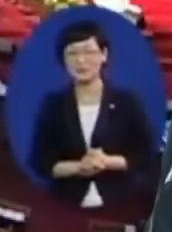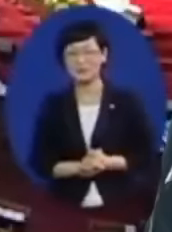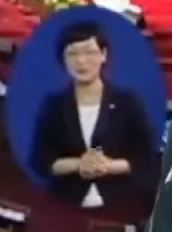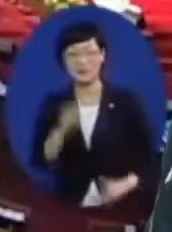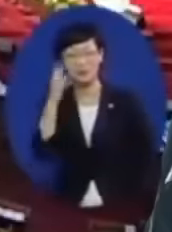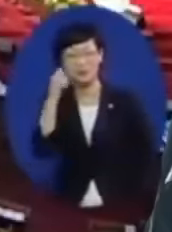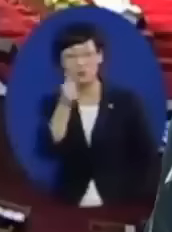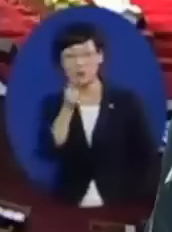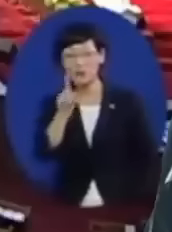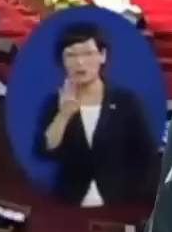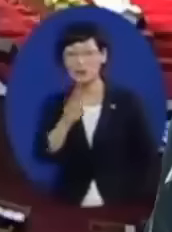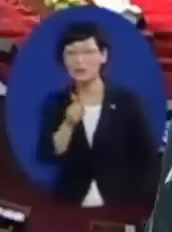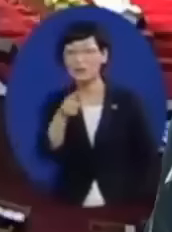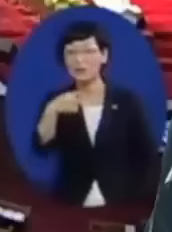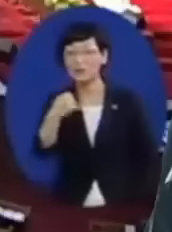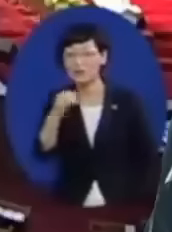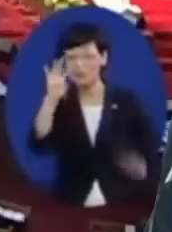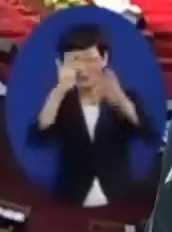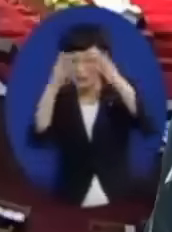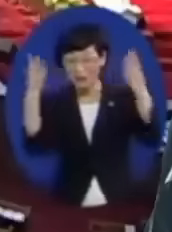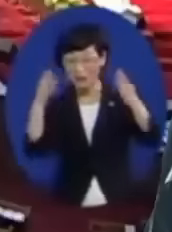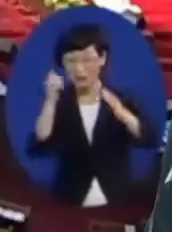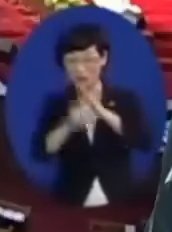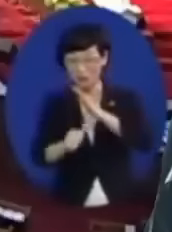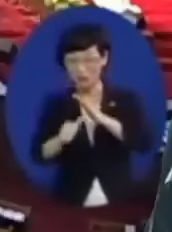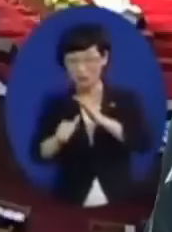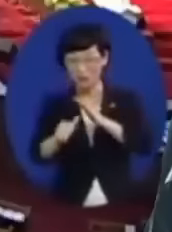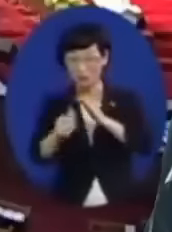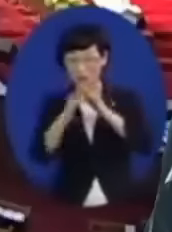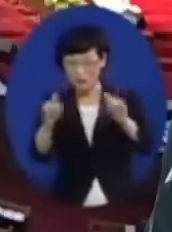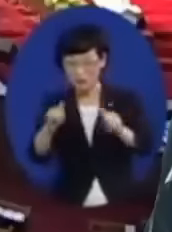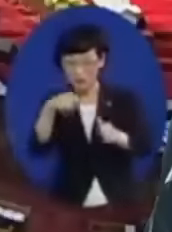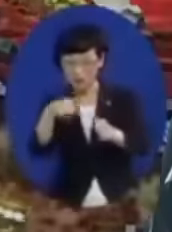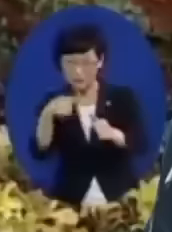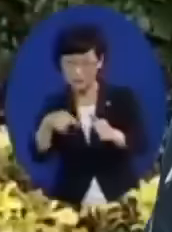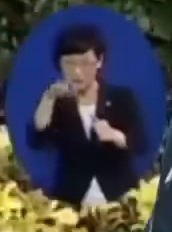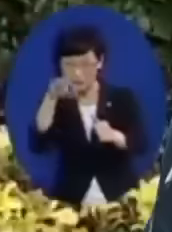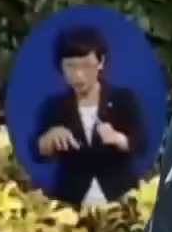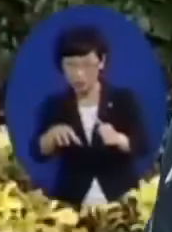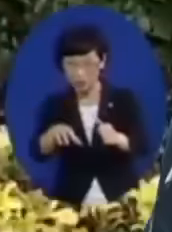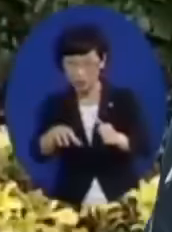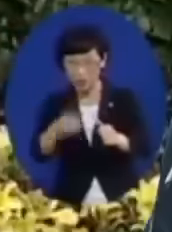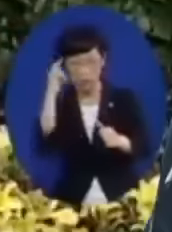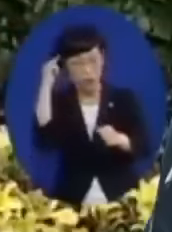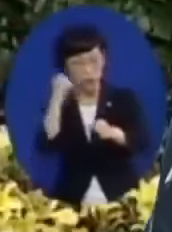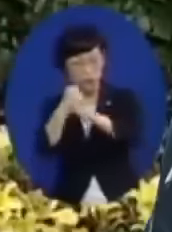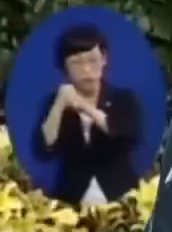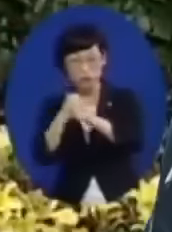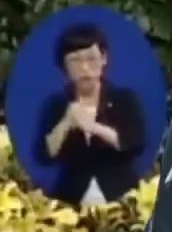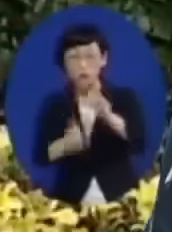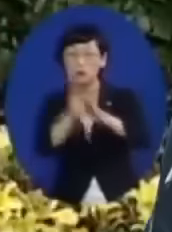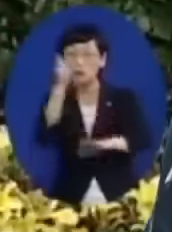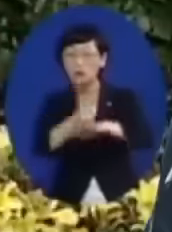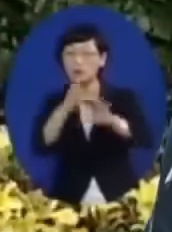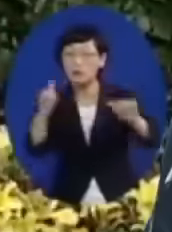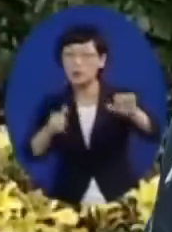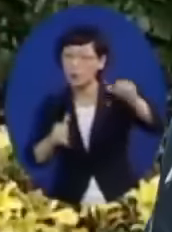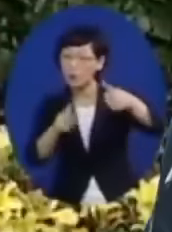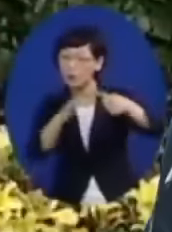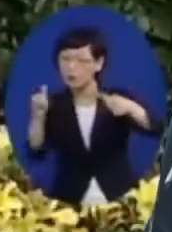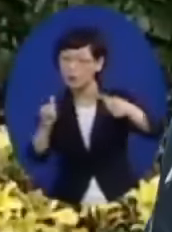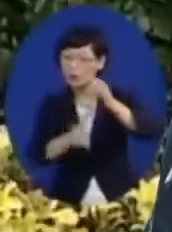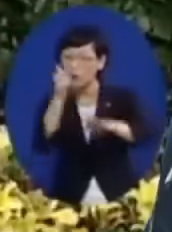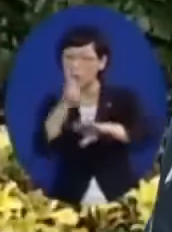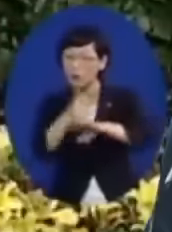미국 허바드 대학의 지도자 연구센터는 성공한 사람 500명을 대상으로 성공 비결을